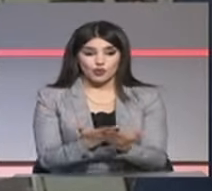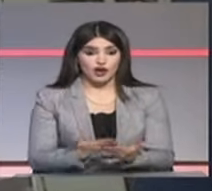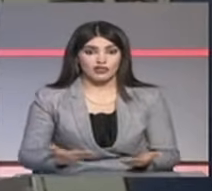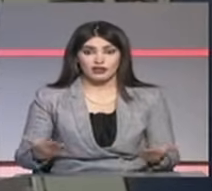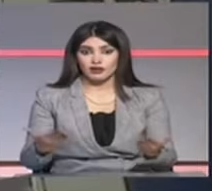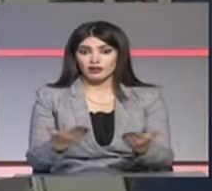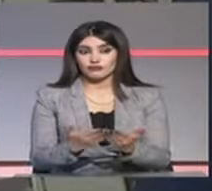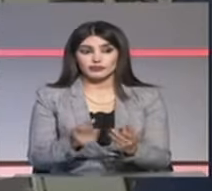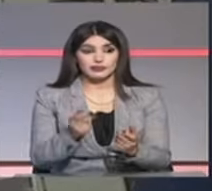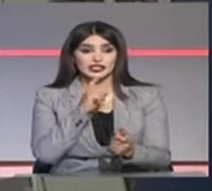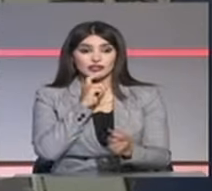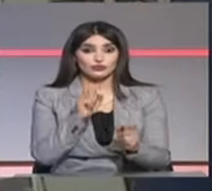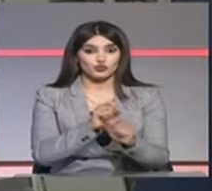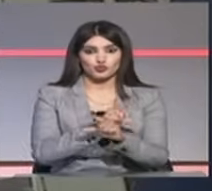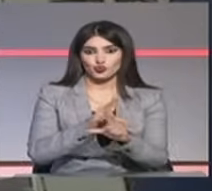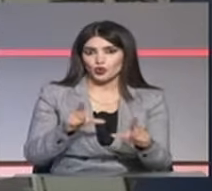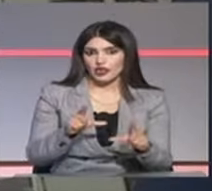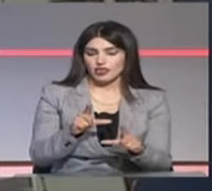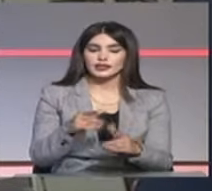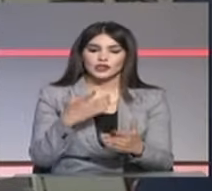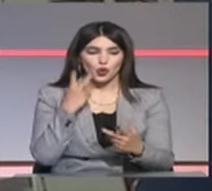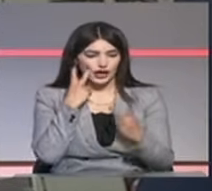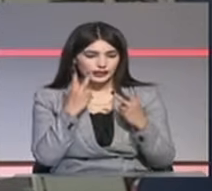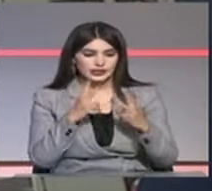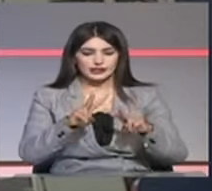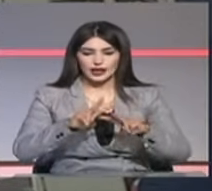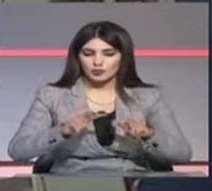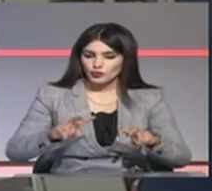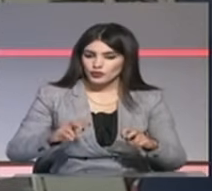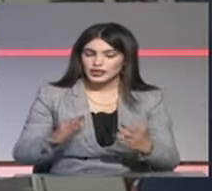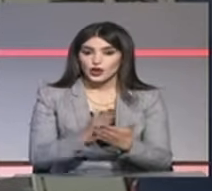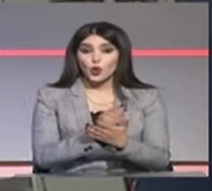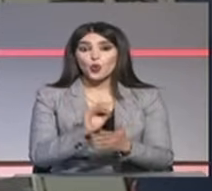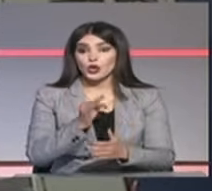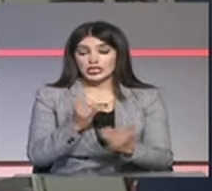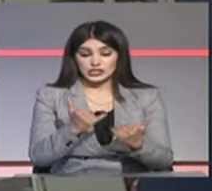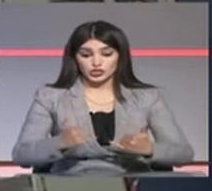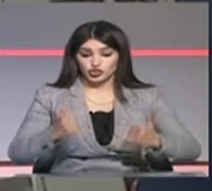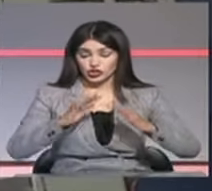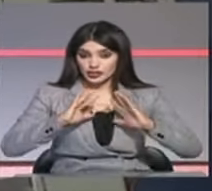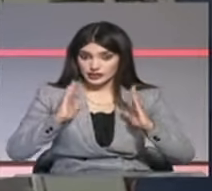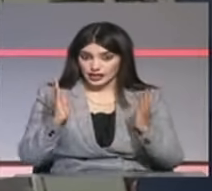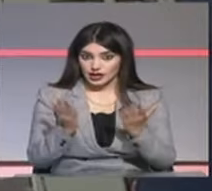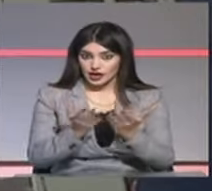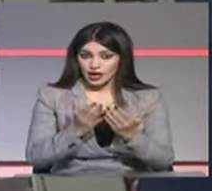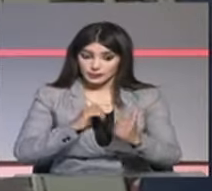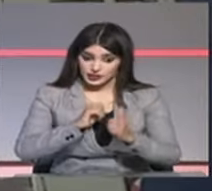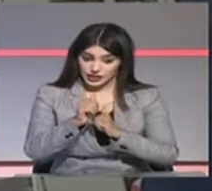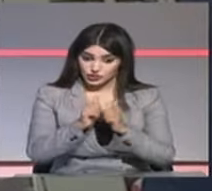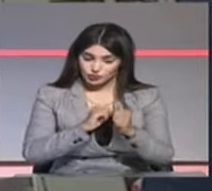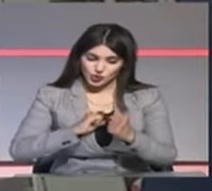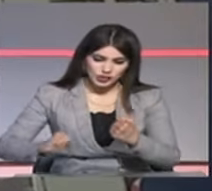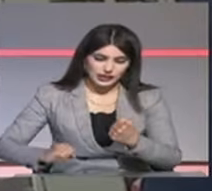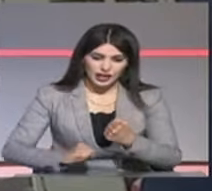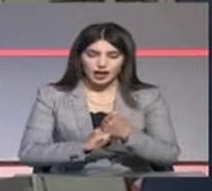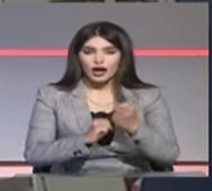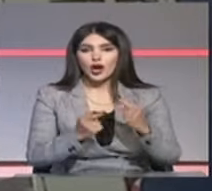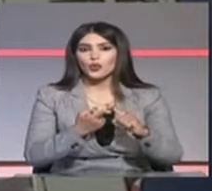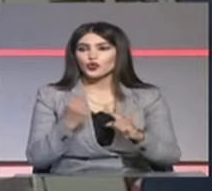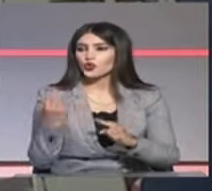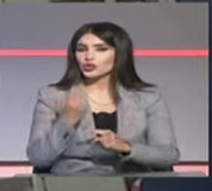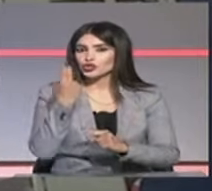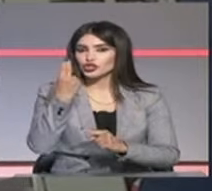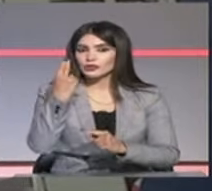غير واضحه قاعدين نشوفوا فيها الحال الجلسه العامه اه اه ساعه كل هذه الجامعات